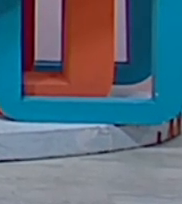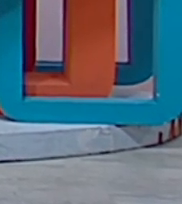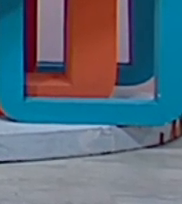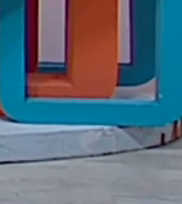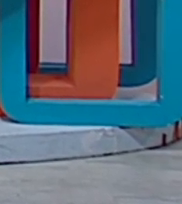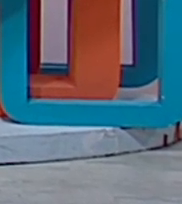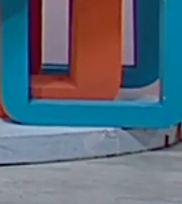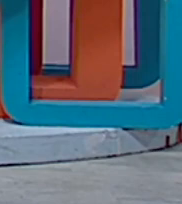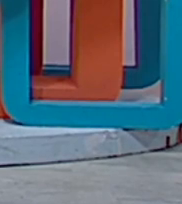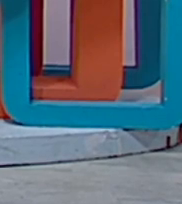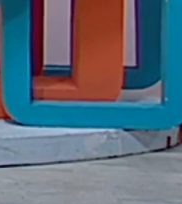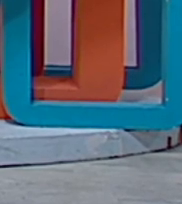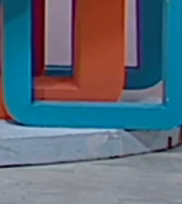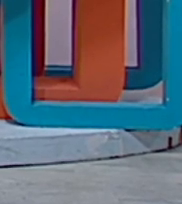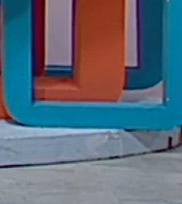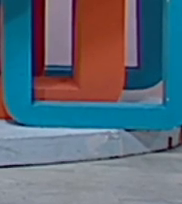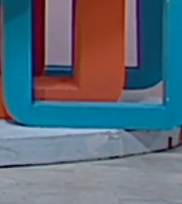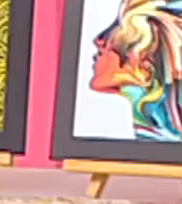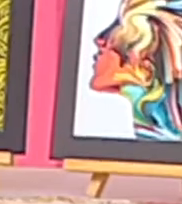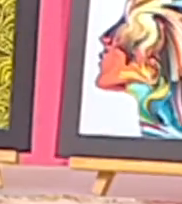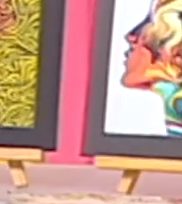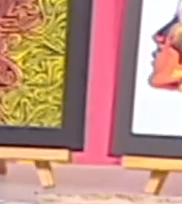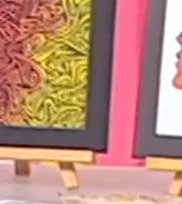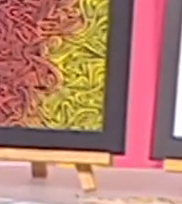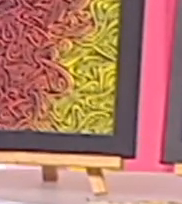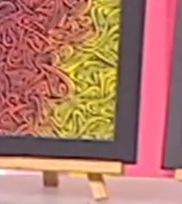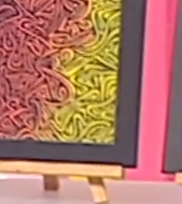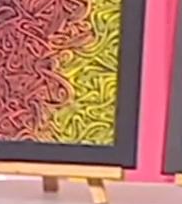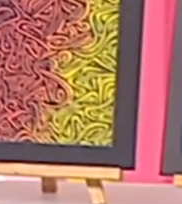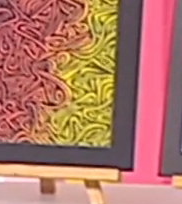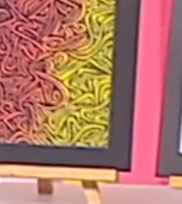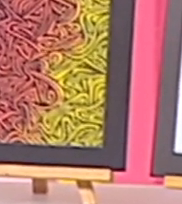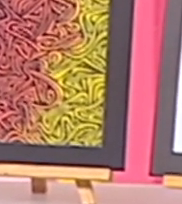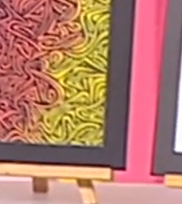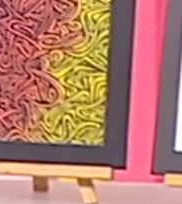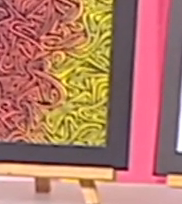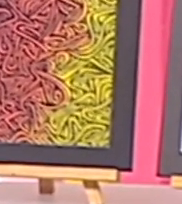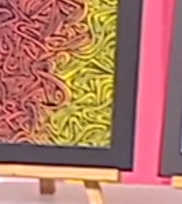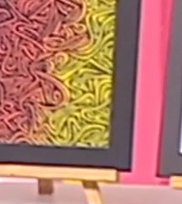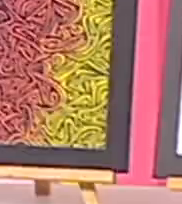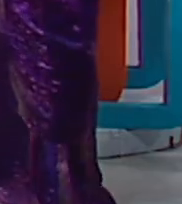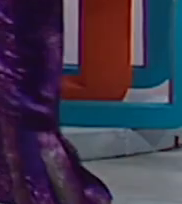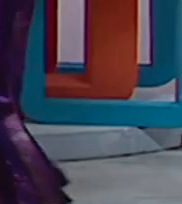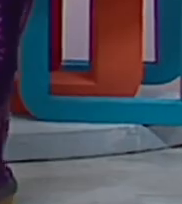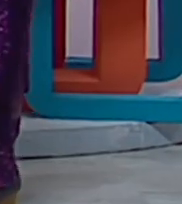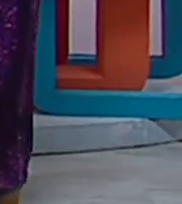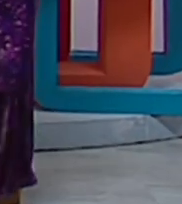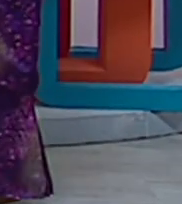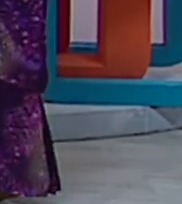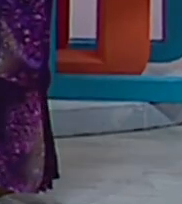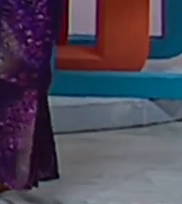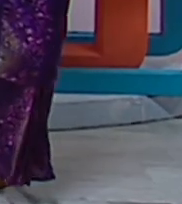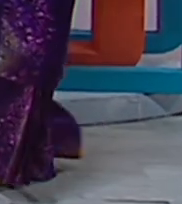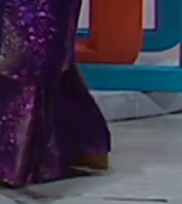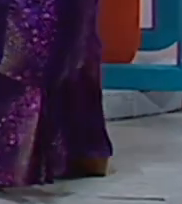cek eh tapi mana sih kita pada hari ini Waalaikumsalam selamat peta oleh anggota